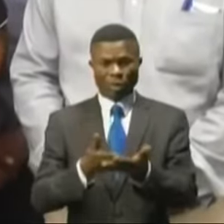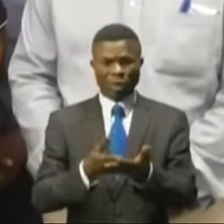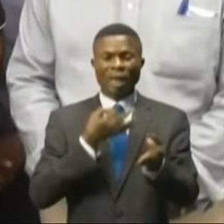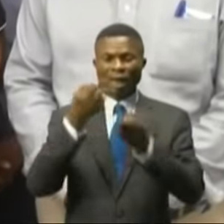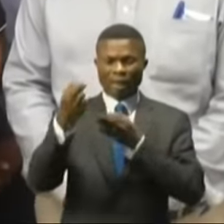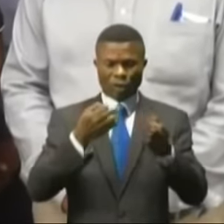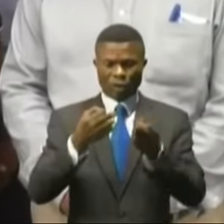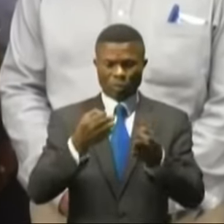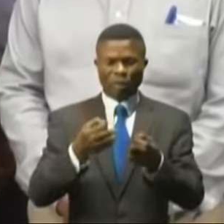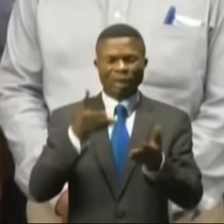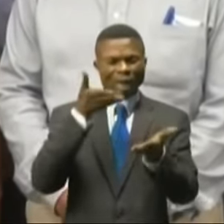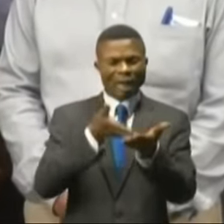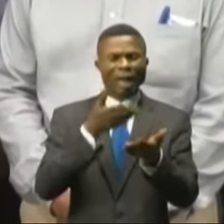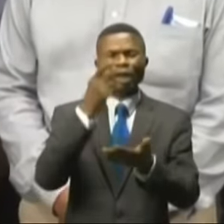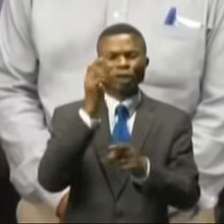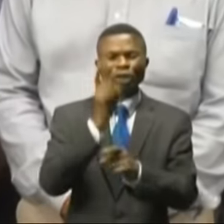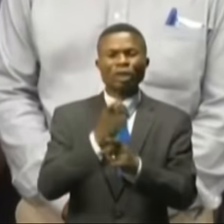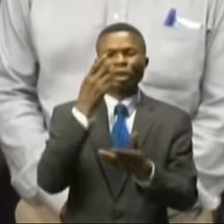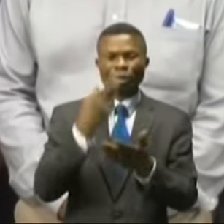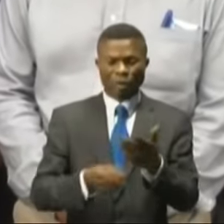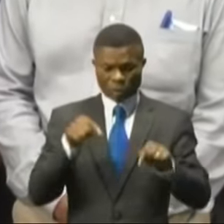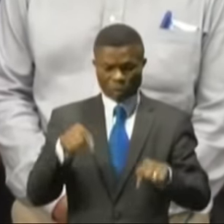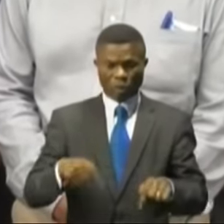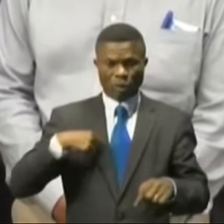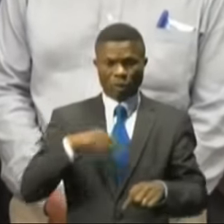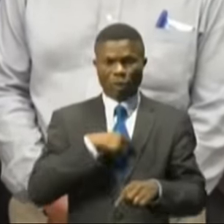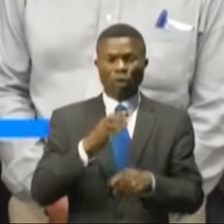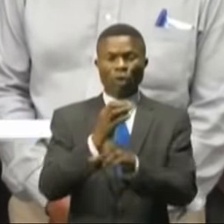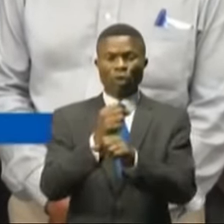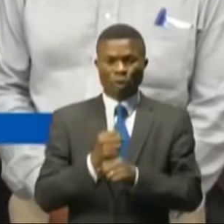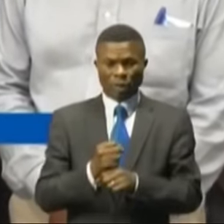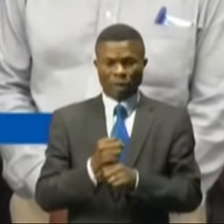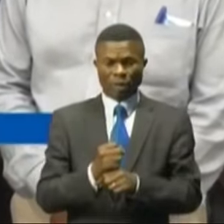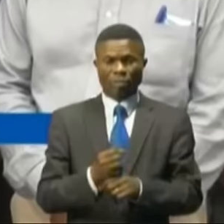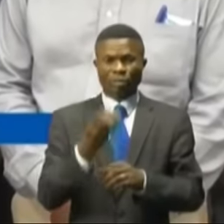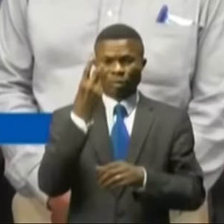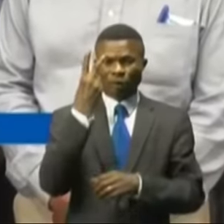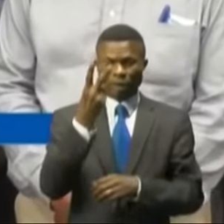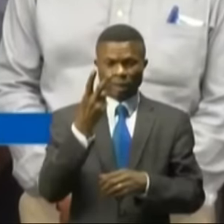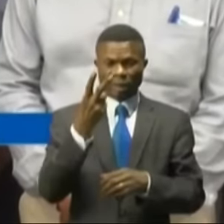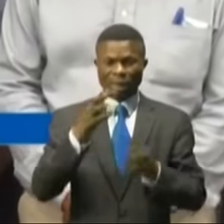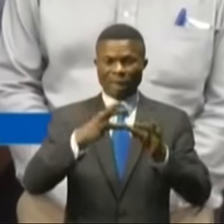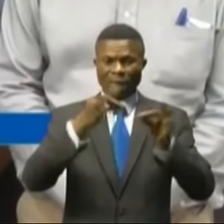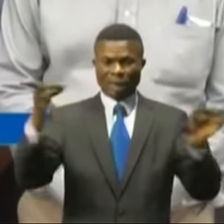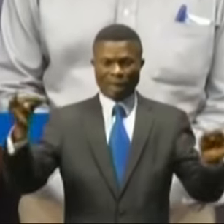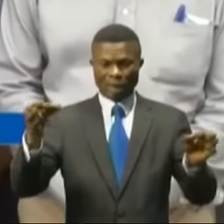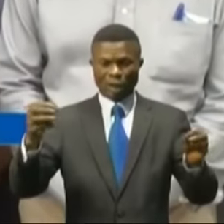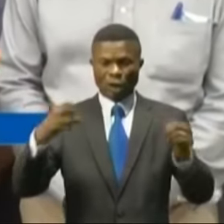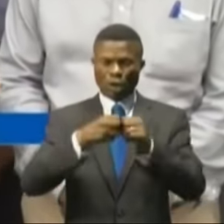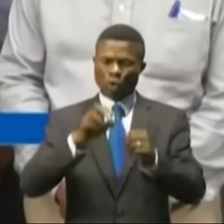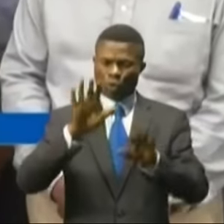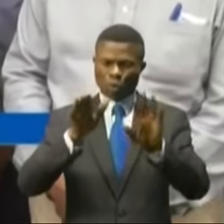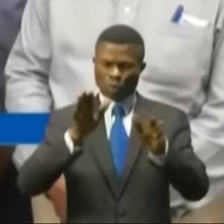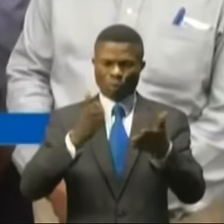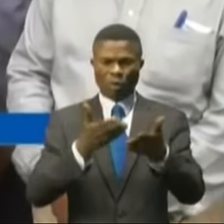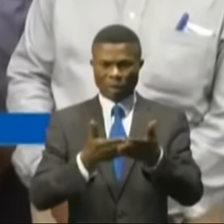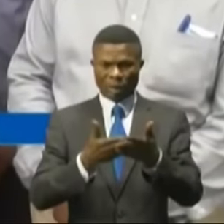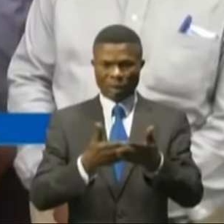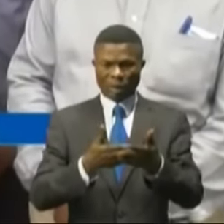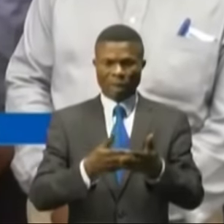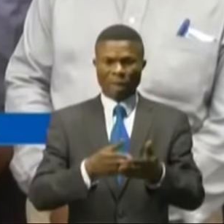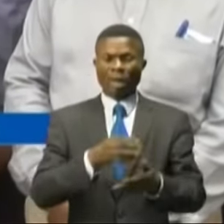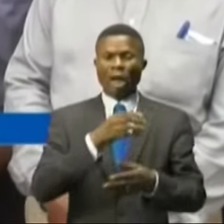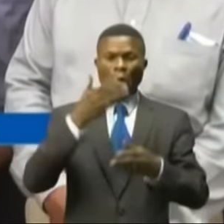explique le contenu. Aujourd'hui, nous venons de réceptionner des lignes moyenne tension, dont les fidèles Mamaemo